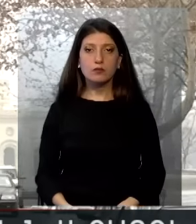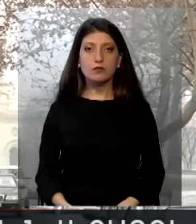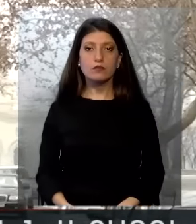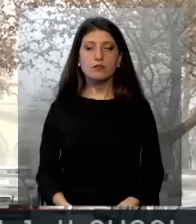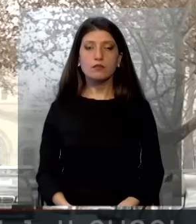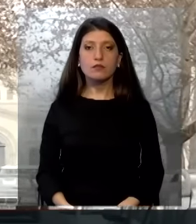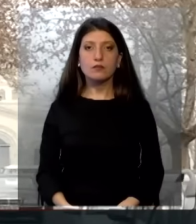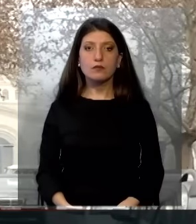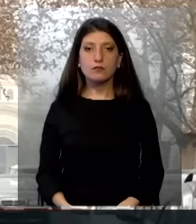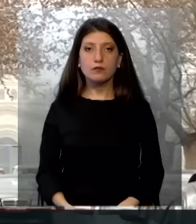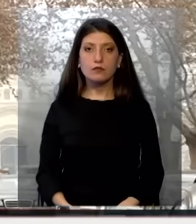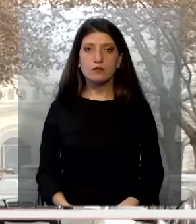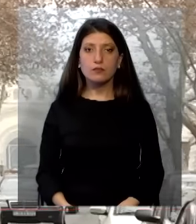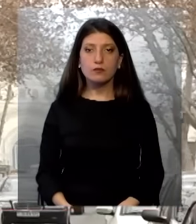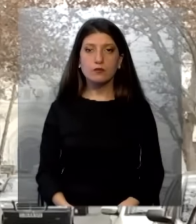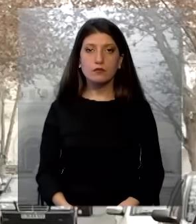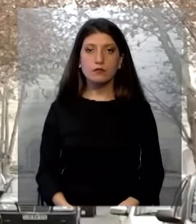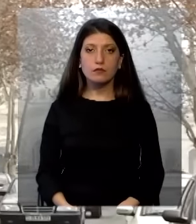Հենրիկ Համազասպյան, Հայլուշ։